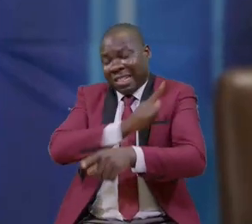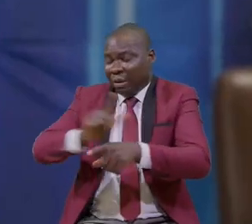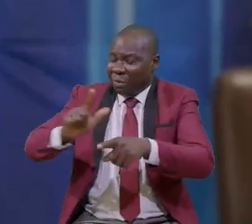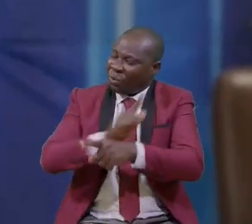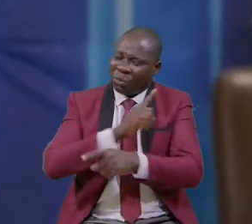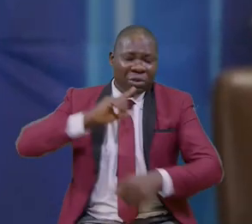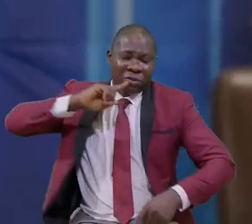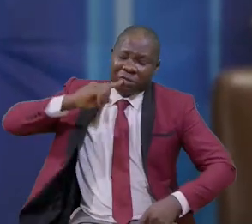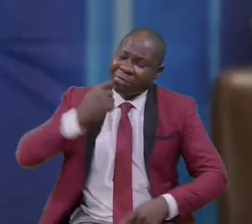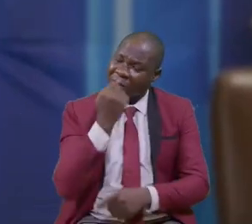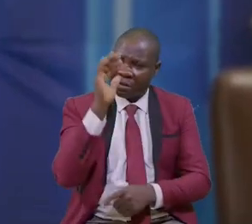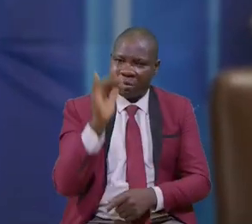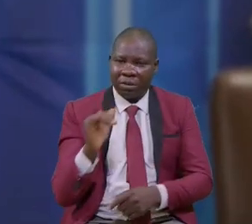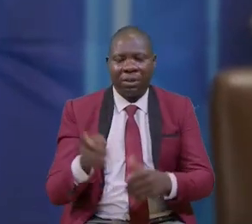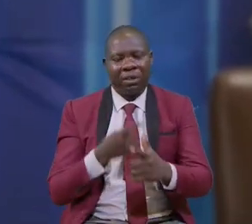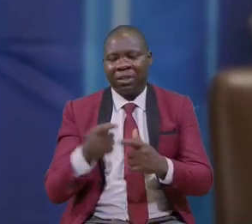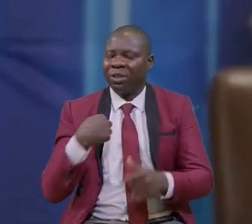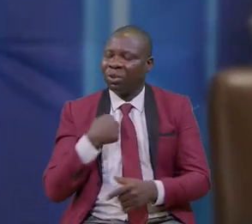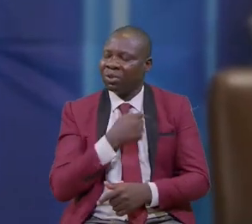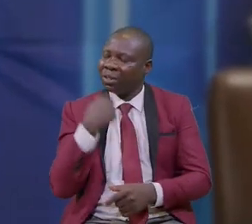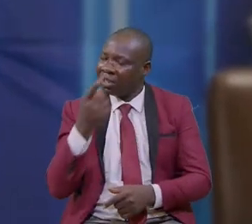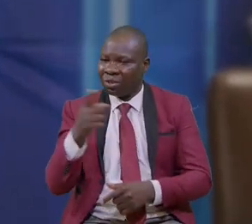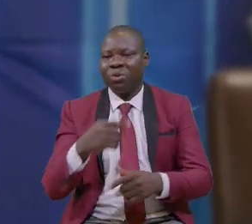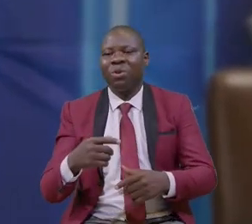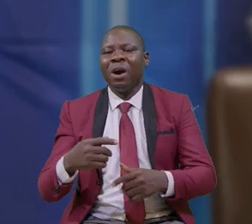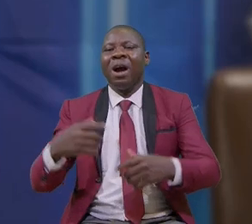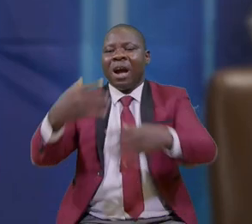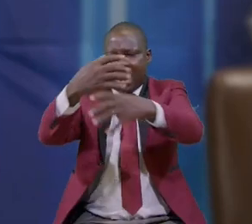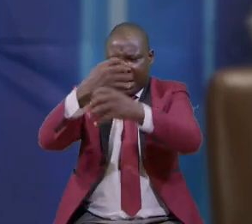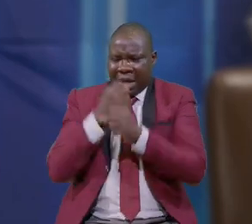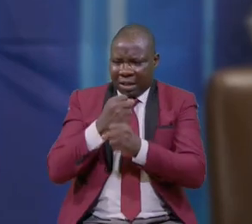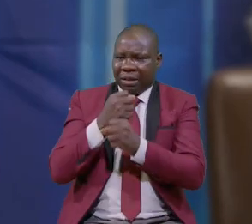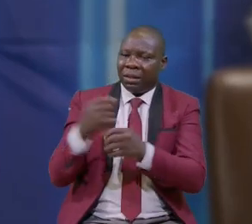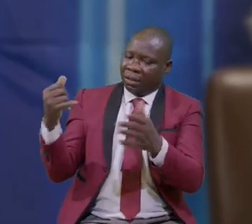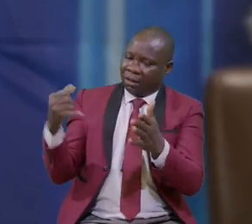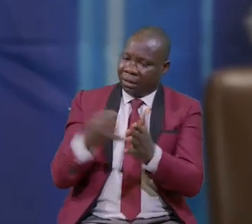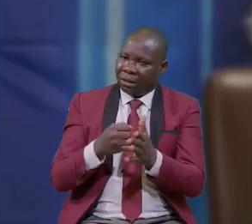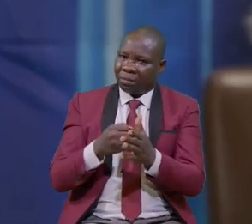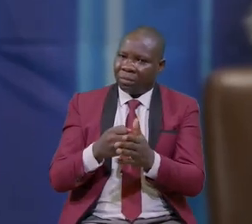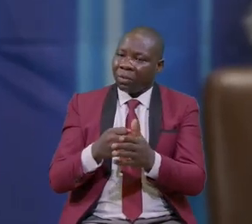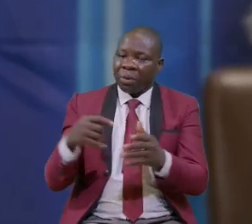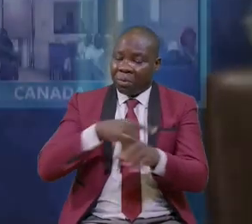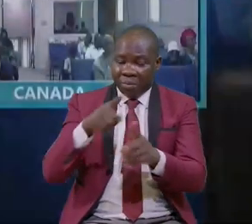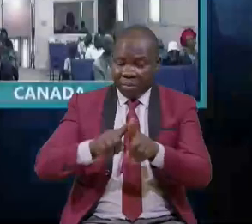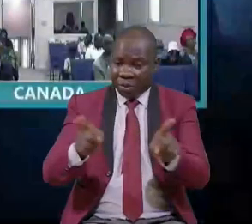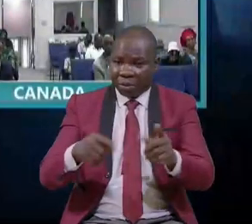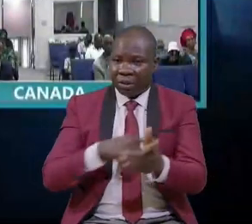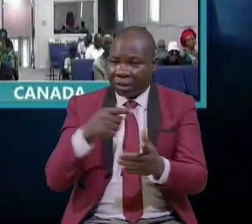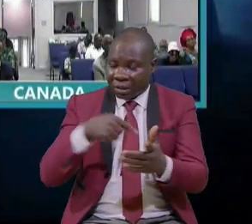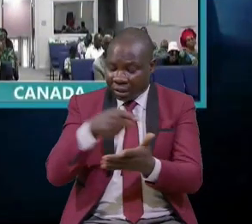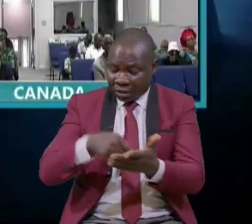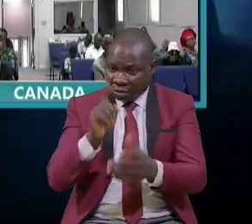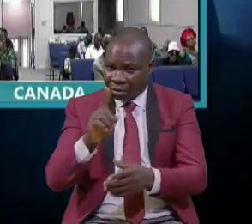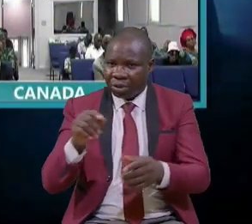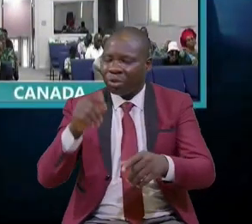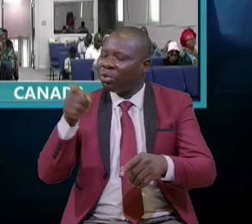maintenant dis d'accord tu as atteint ce mieci là tu ne peux pasenir atteindre ça